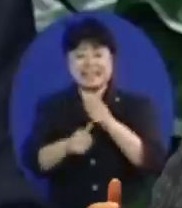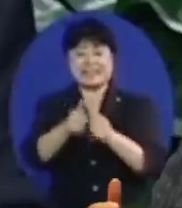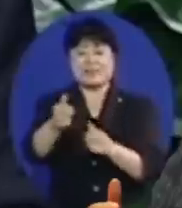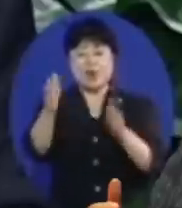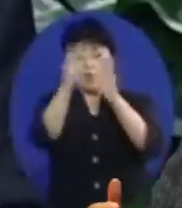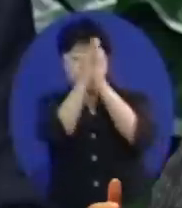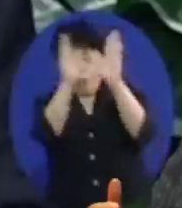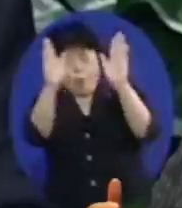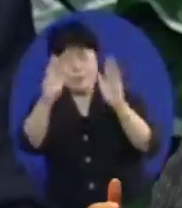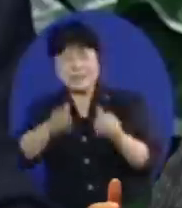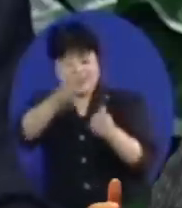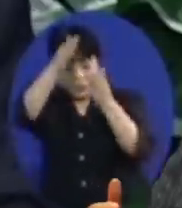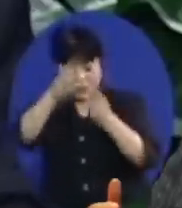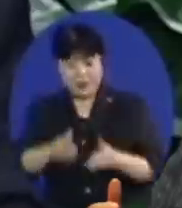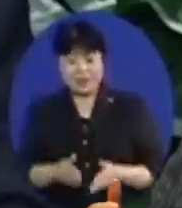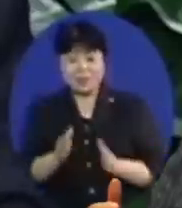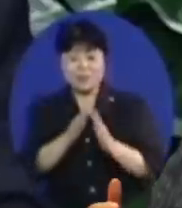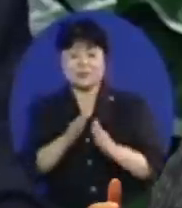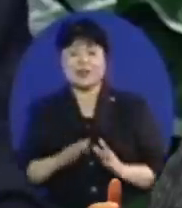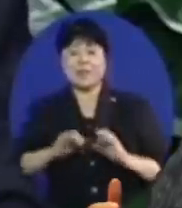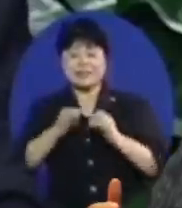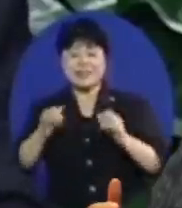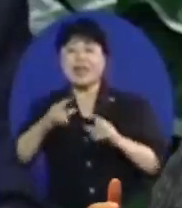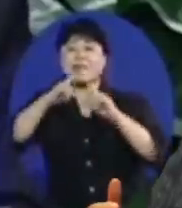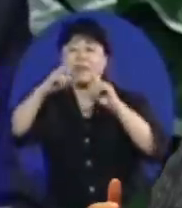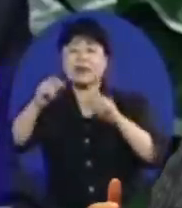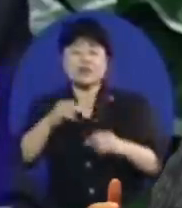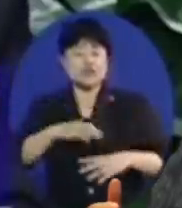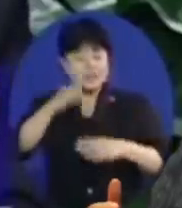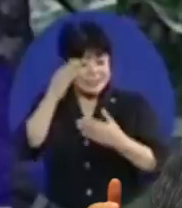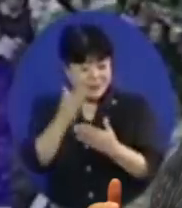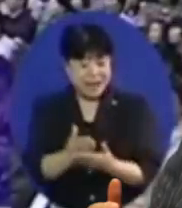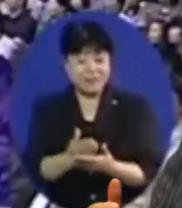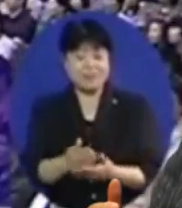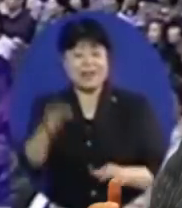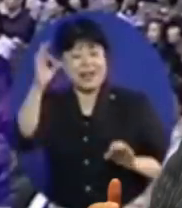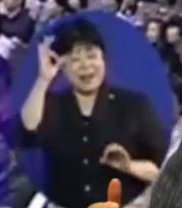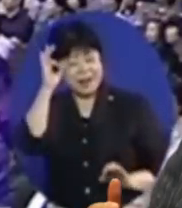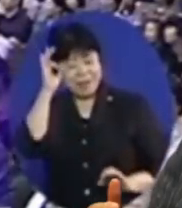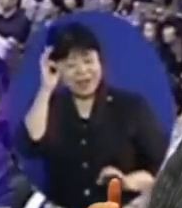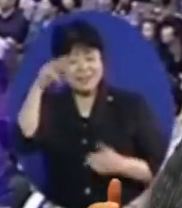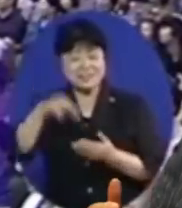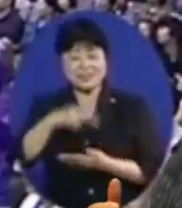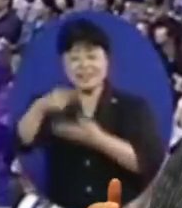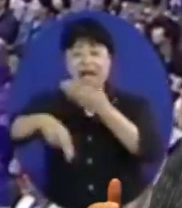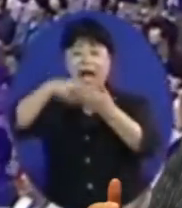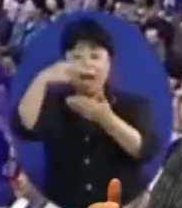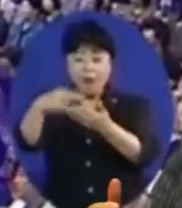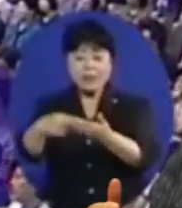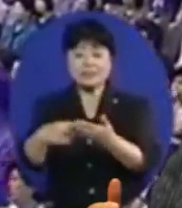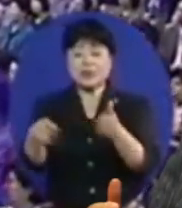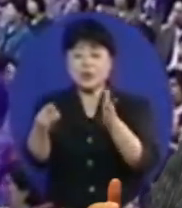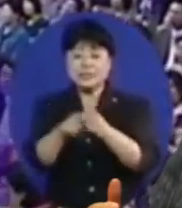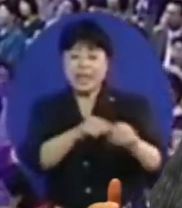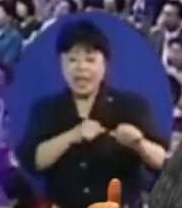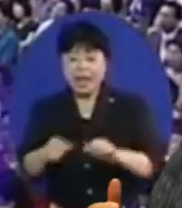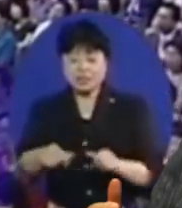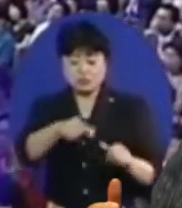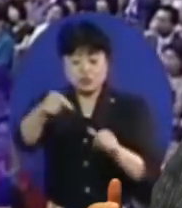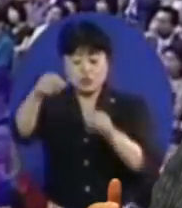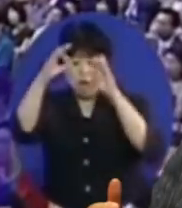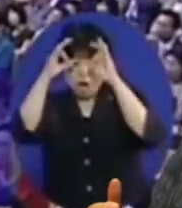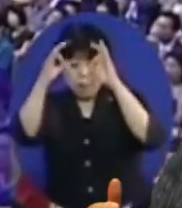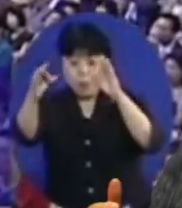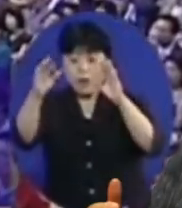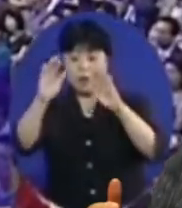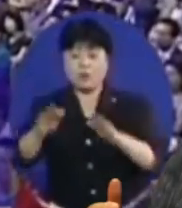모세를 통해 말씀하는 것입니다. 모세가 백성에게 너희는 두려워하지 말고 가만히 있어서 야훼께서 오늘 너희를 위하여 행하시는 구원을 보라. 너희가